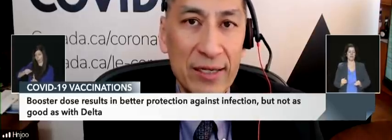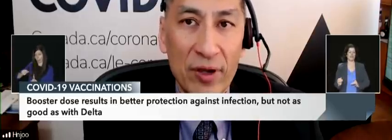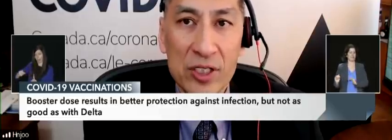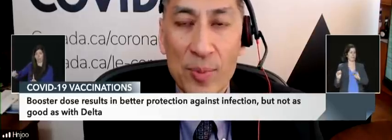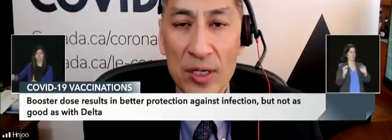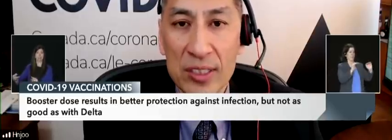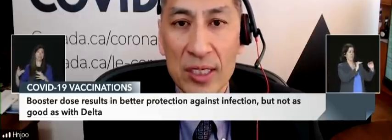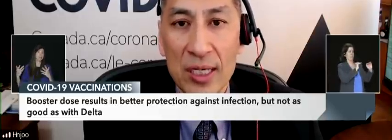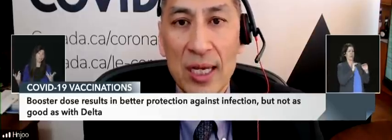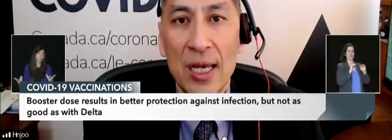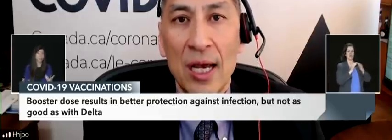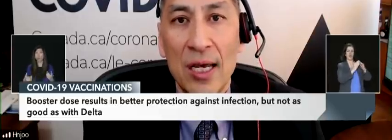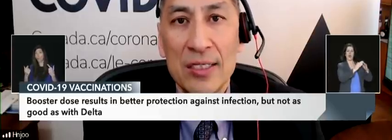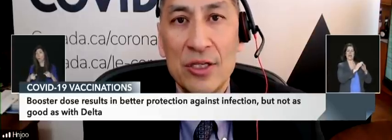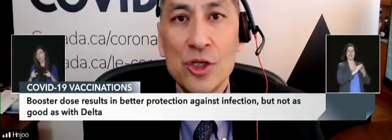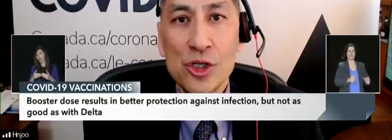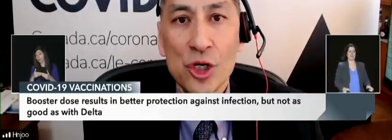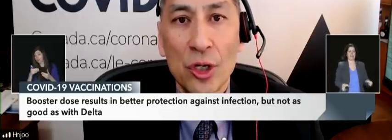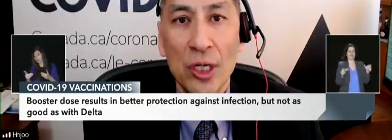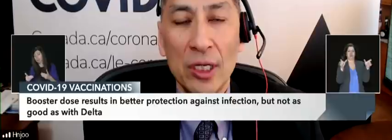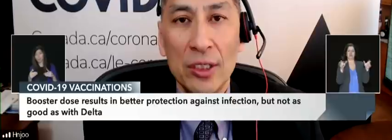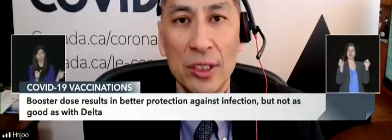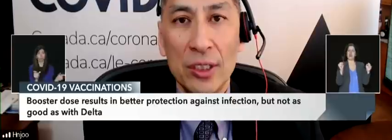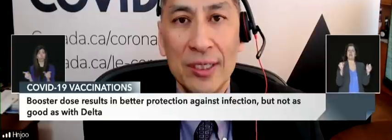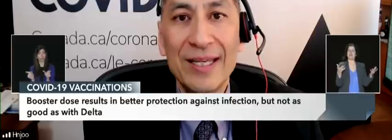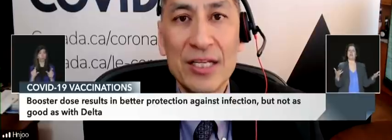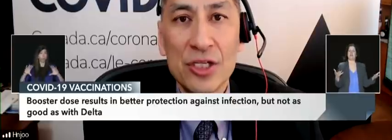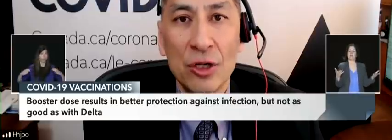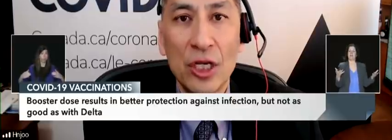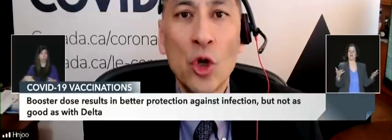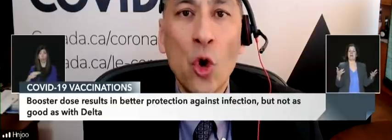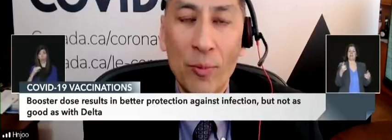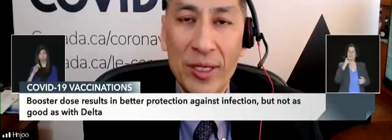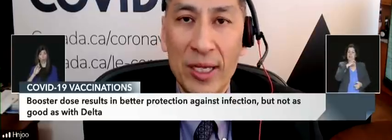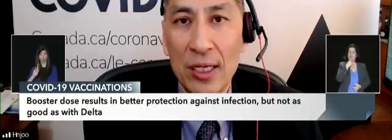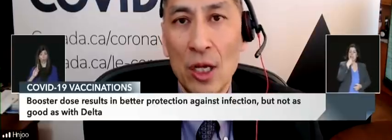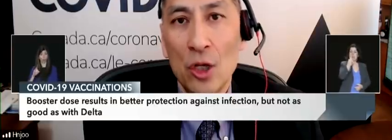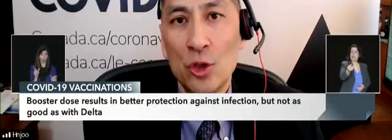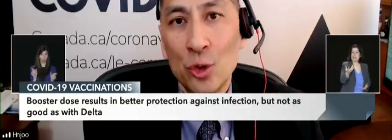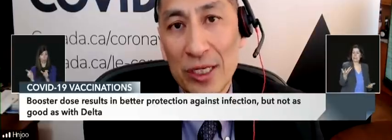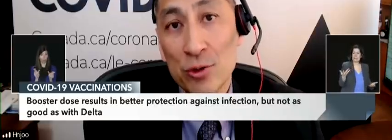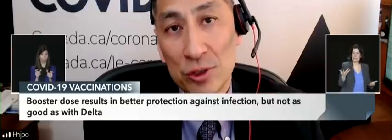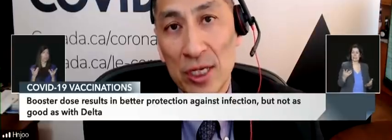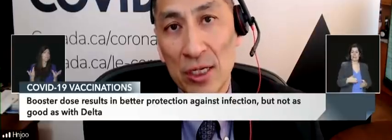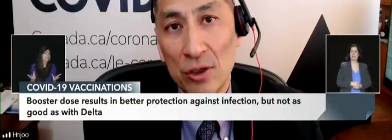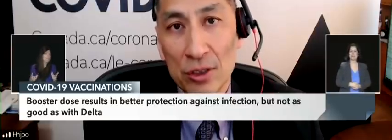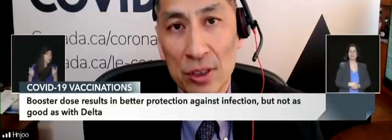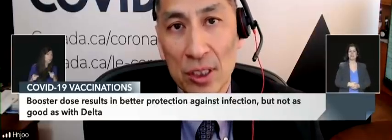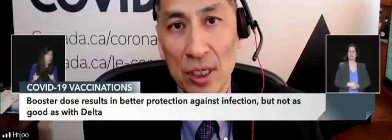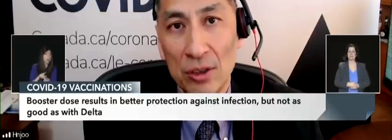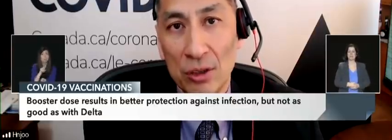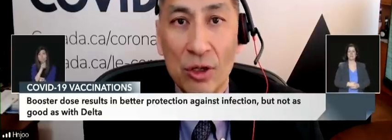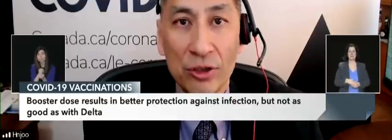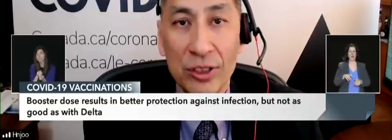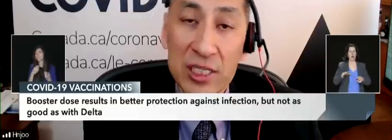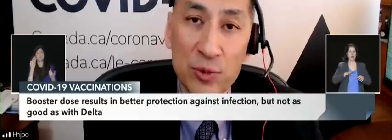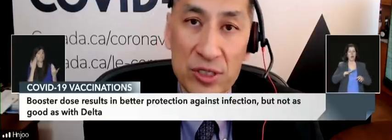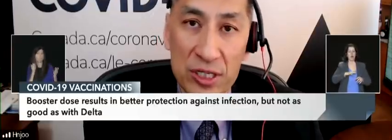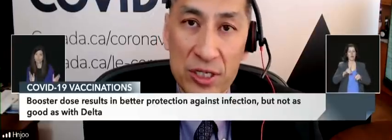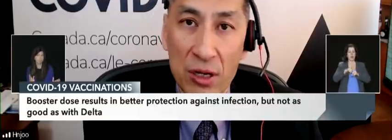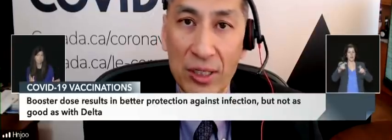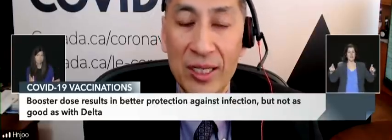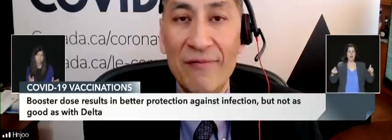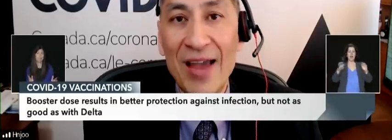collective. je pense que c'est toujours une question de combiner tous les outils à notre